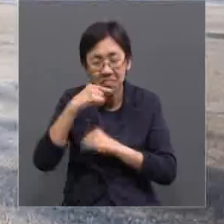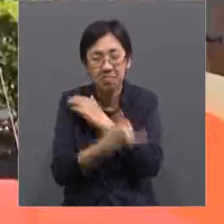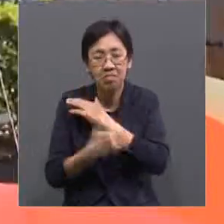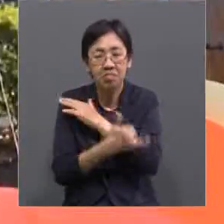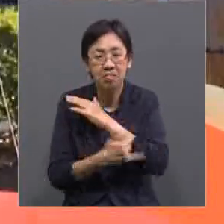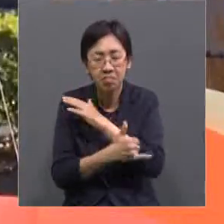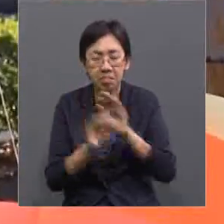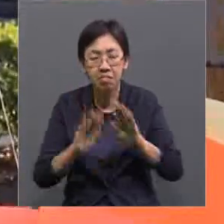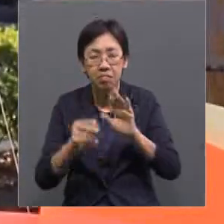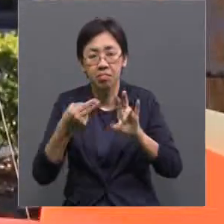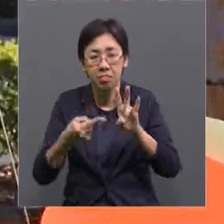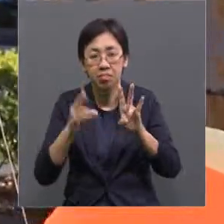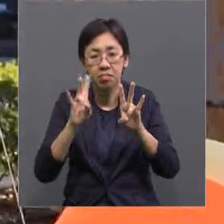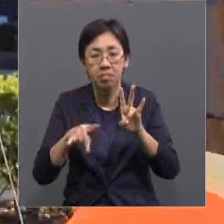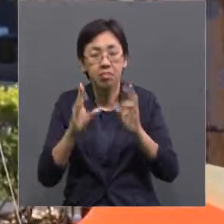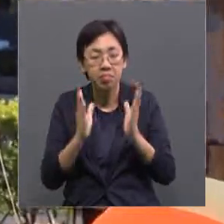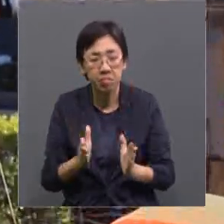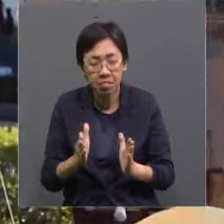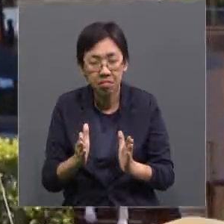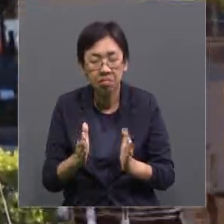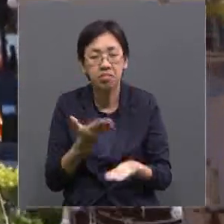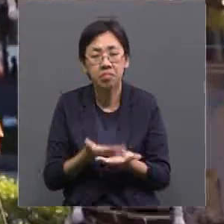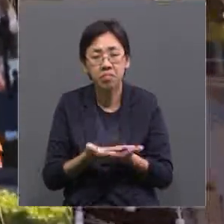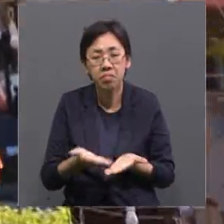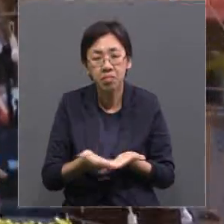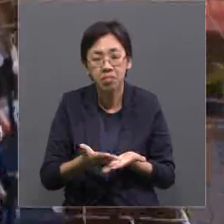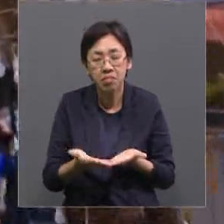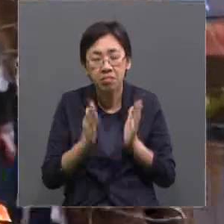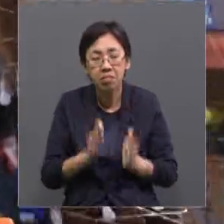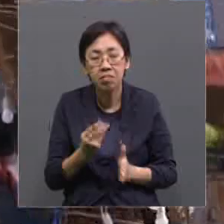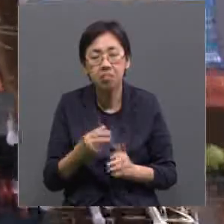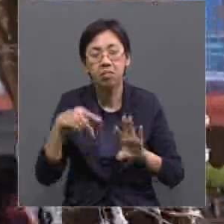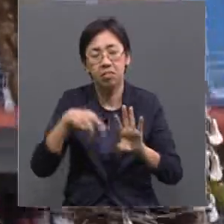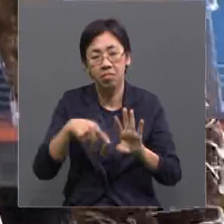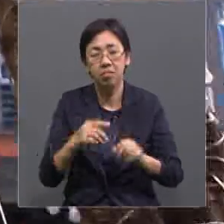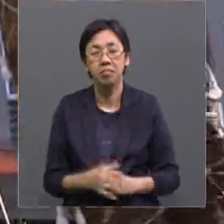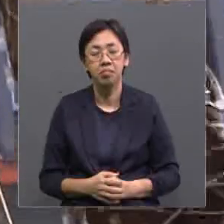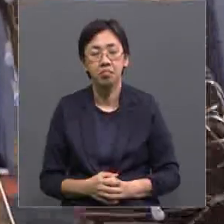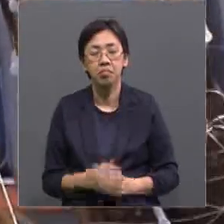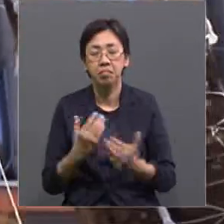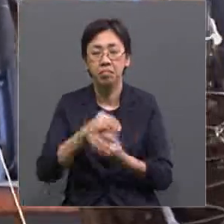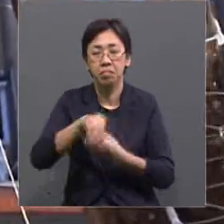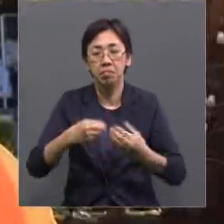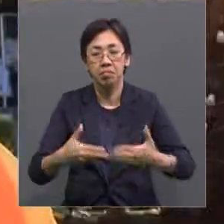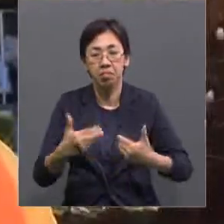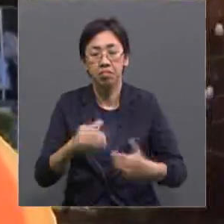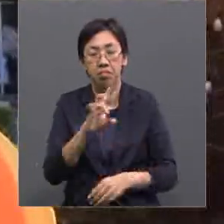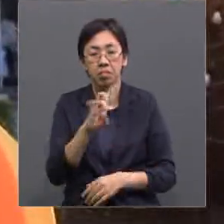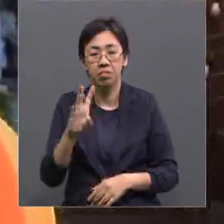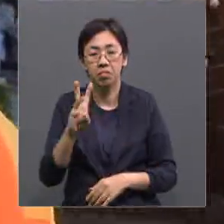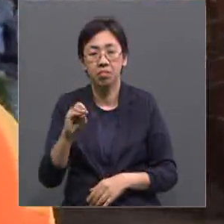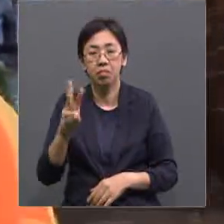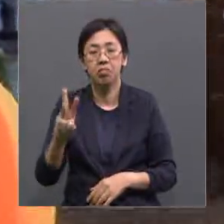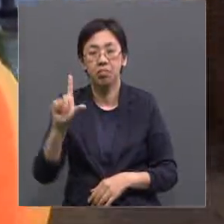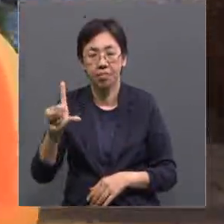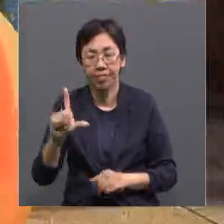าติประมาณ 77,000 คนเฉลี่ยค่าใช้จ่ายเนี่ยอยู่ที่ 4,000 บาทต่อคนนะคะก็สร้างรายได้ประมาณ766ล้านบ